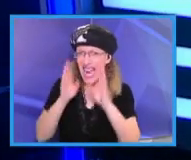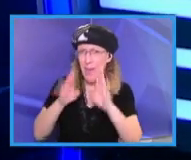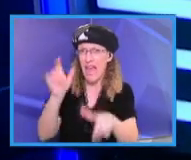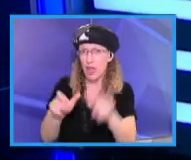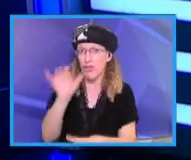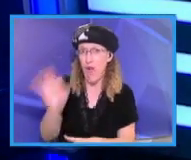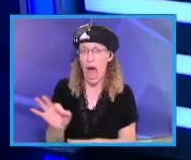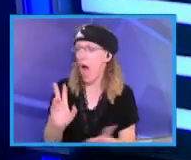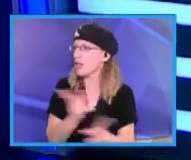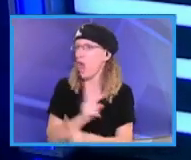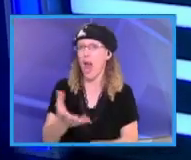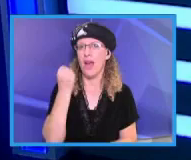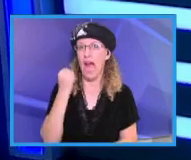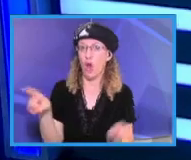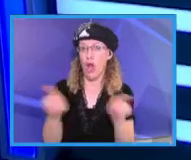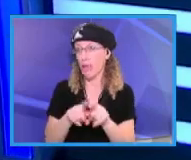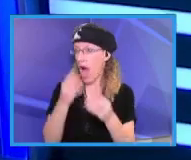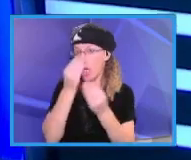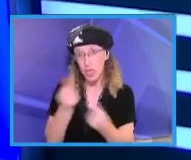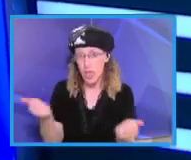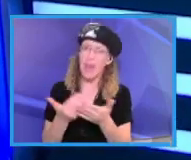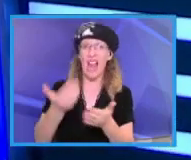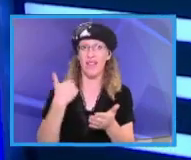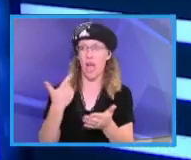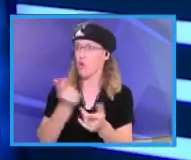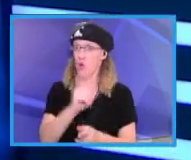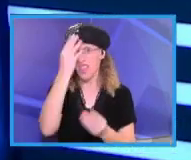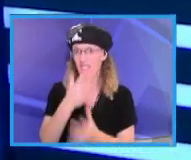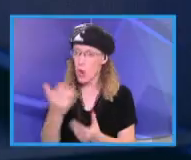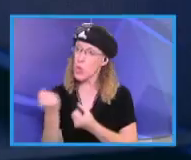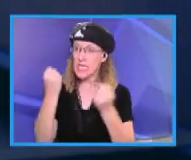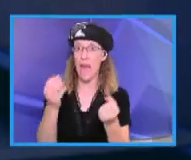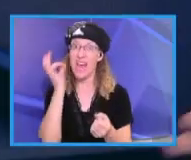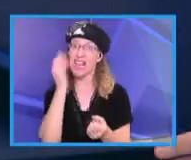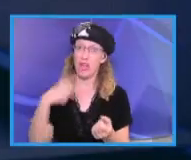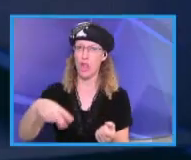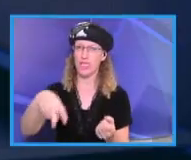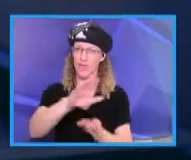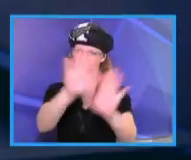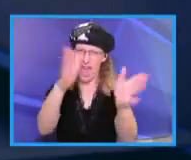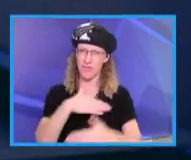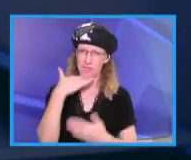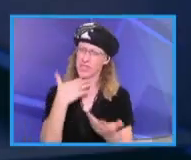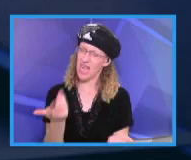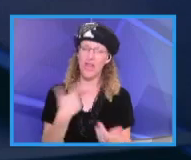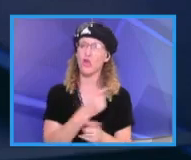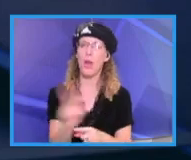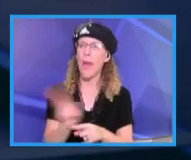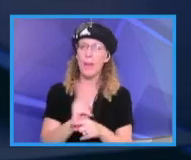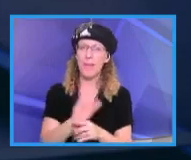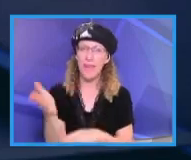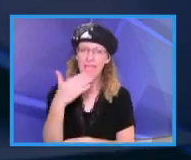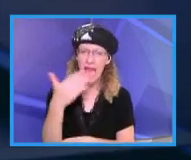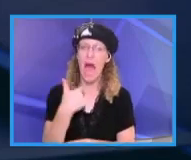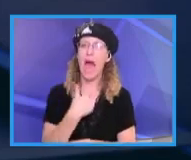שלך. זה, אתה לא יכול לקחת אותם חשודים עוד לפני שהוא לא ידווח והוא יישא עם הילדה שלו לסיבוב. די, מספיק. אנחנו לא מרמים את המדינה,